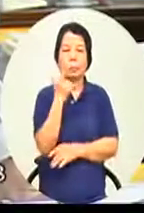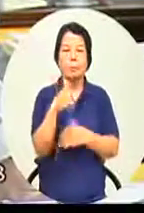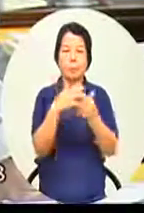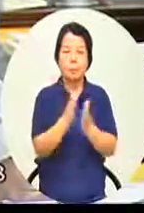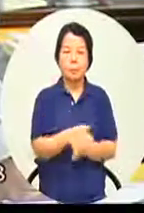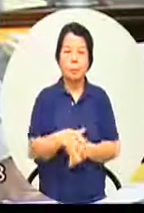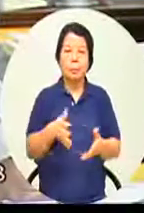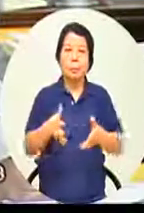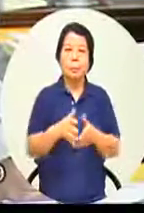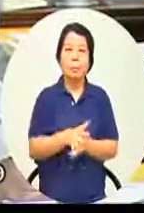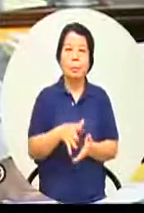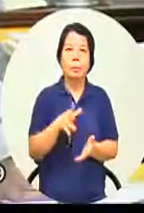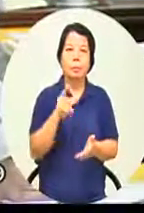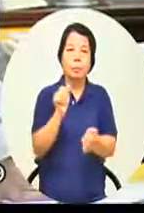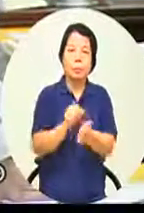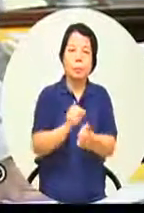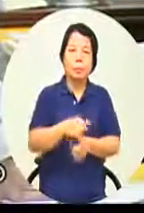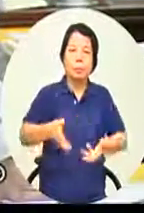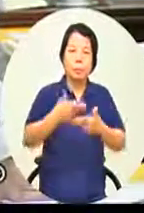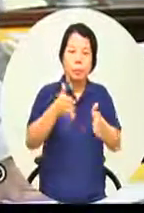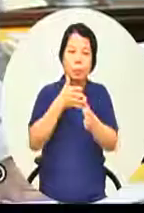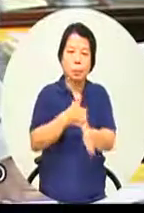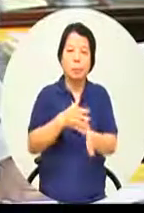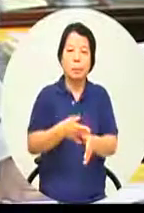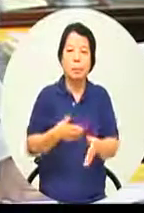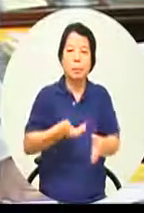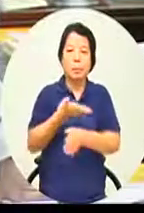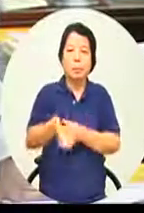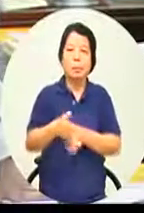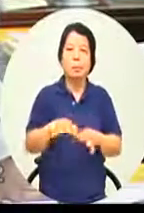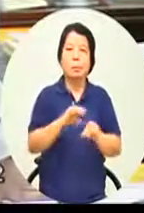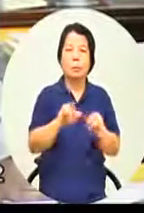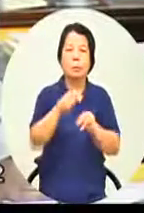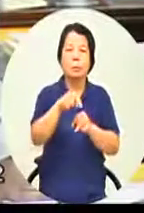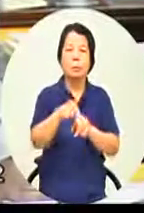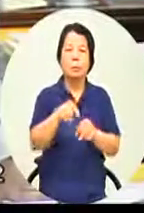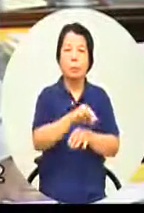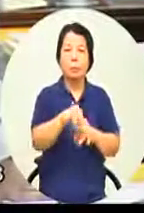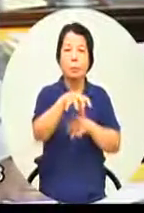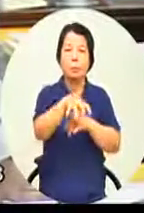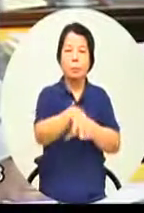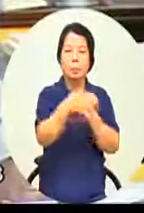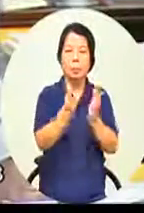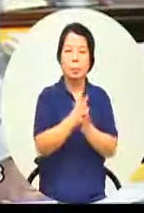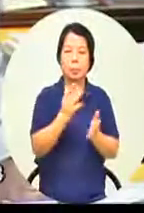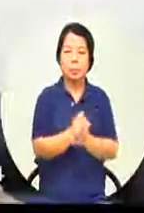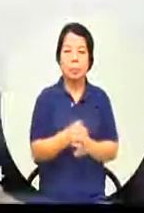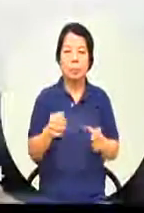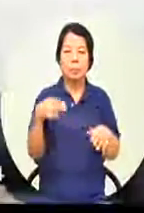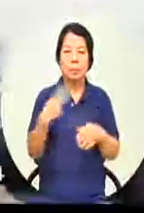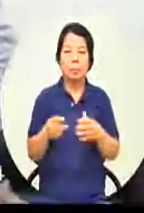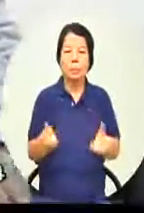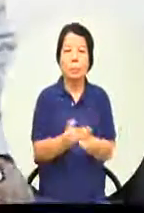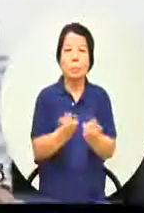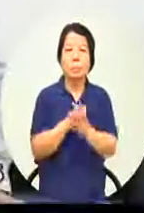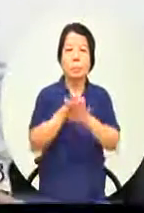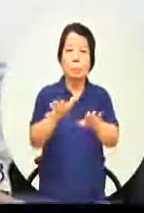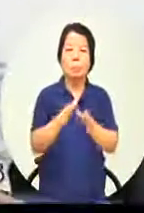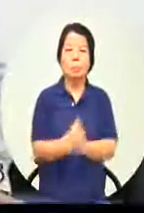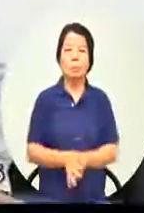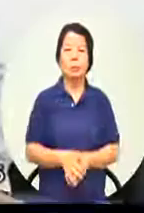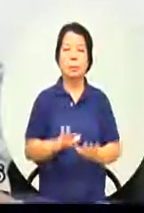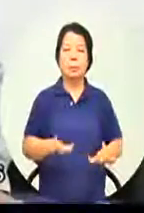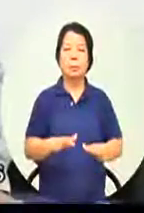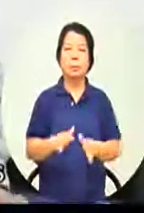动地方的再一次的发展。那所以我还是要再次来请教一下我们吴局长哦，所谓轻轨捷运